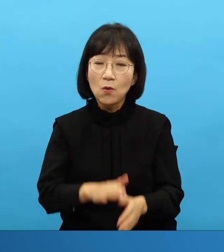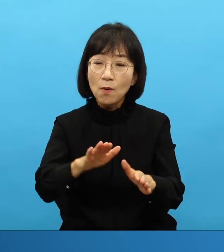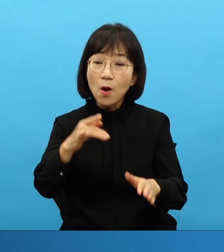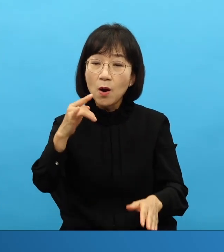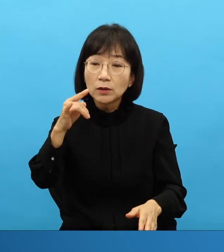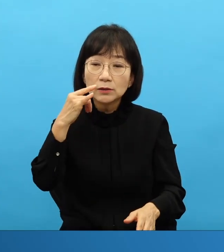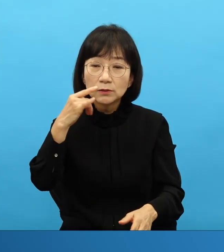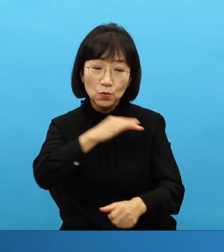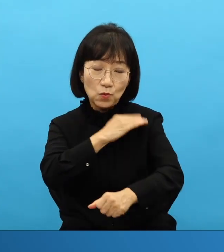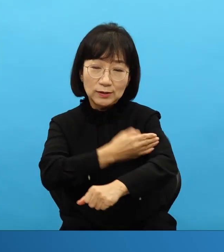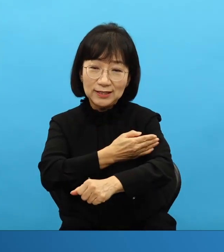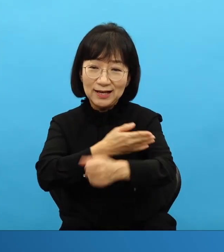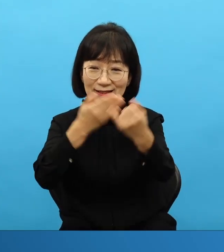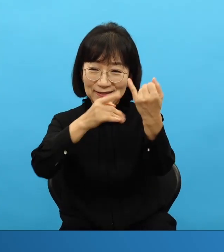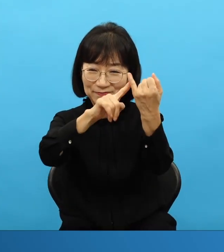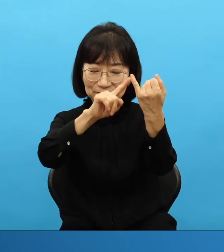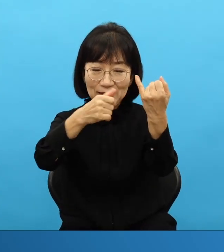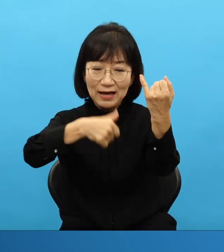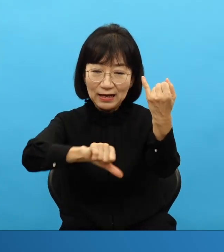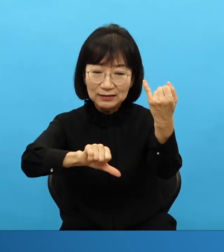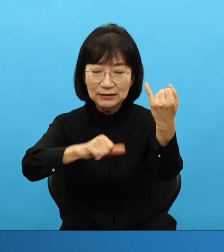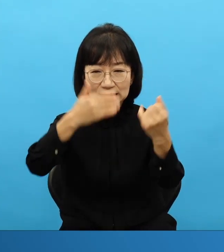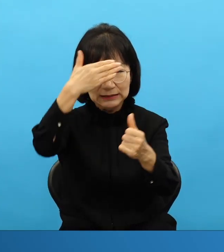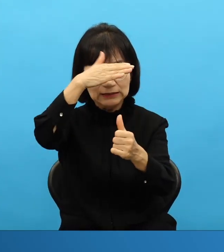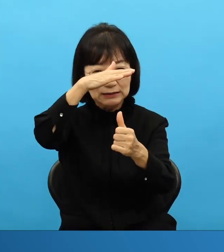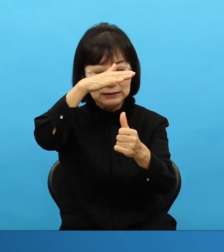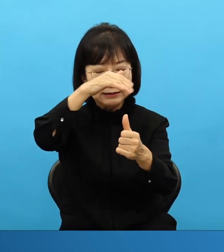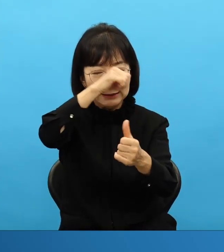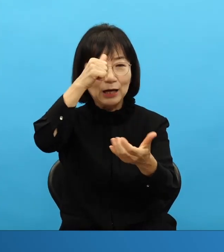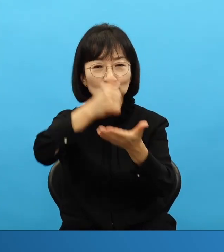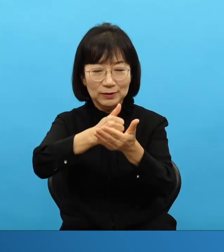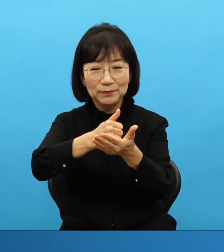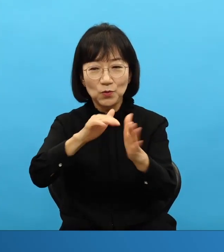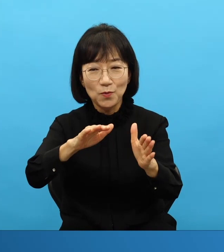们的长老嘛。 김원기 집사님이